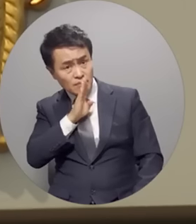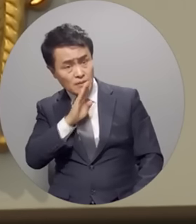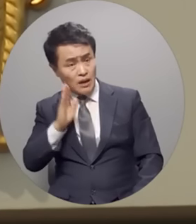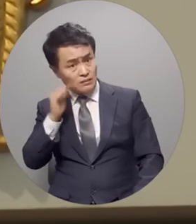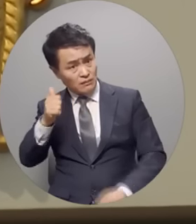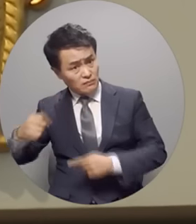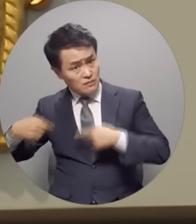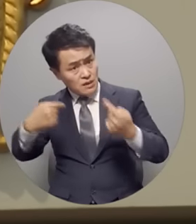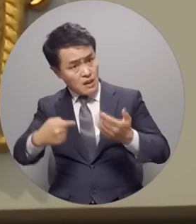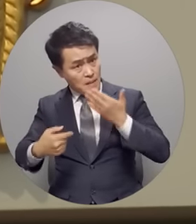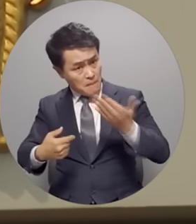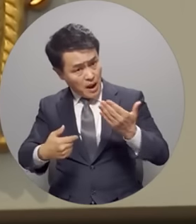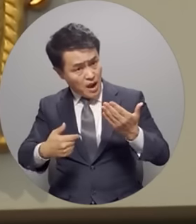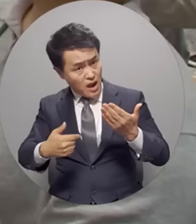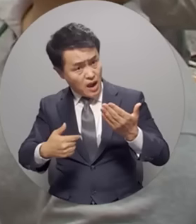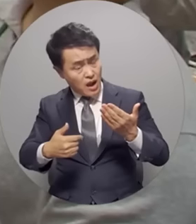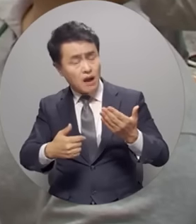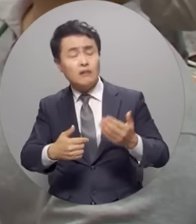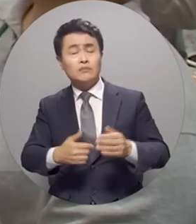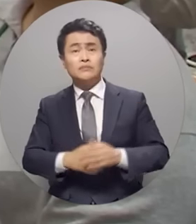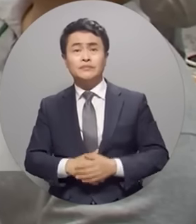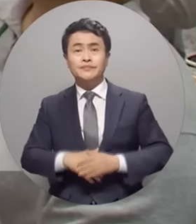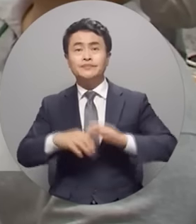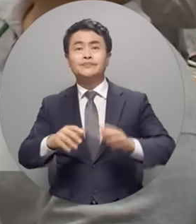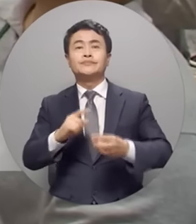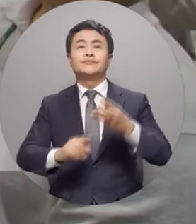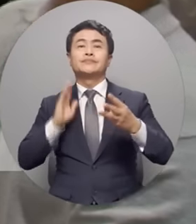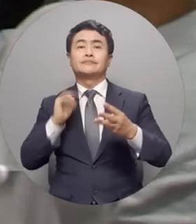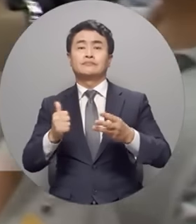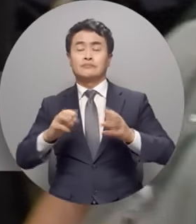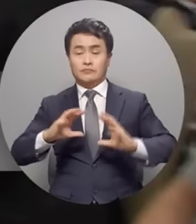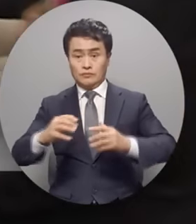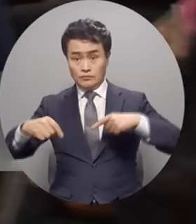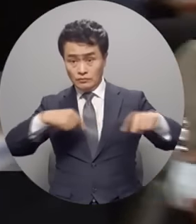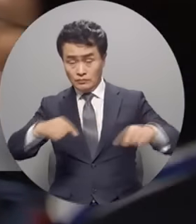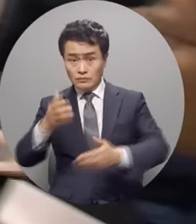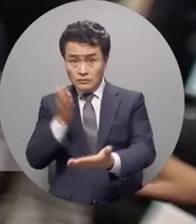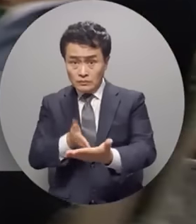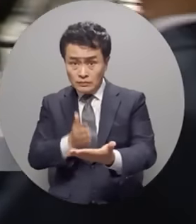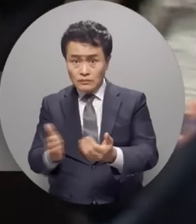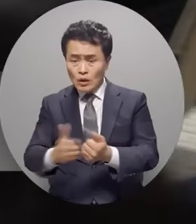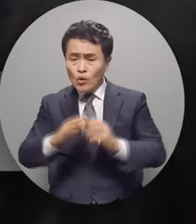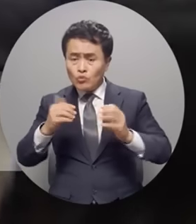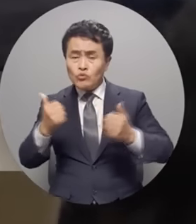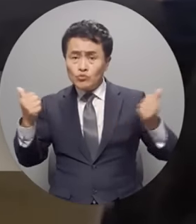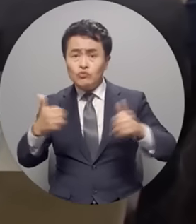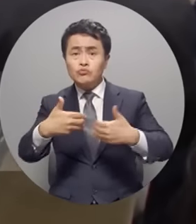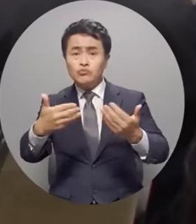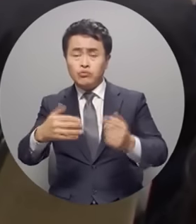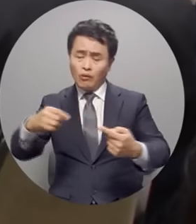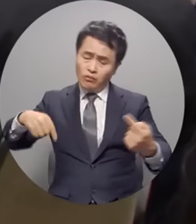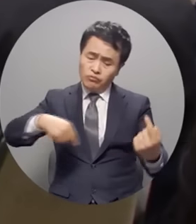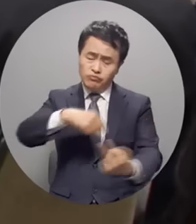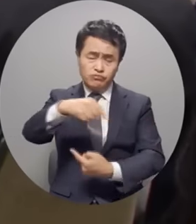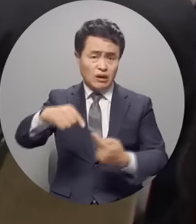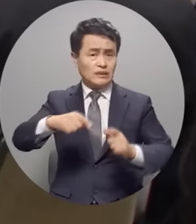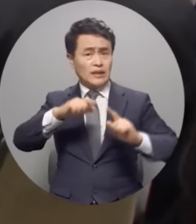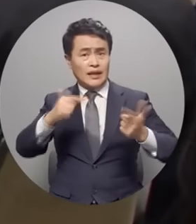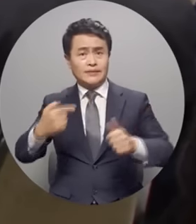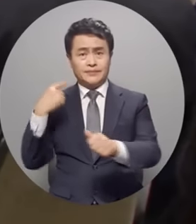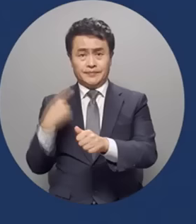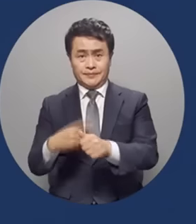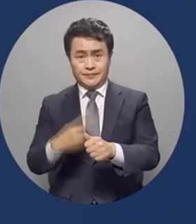있겠느냐고 습니다 윤 대통령은 최근 국정 브리핑에서도 국회가 정상적이지 않다고